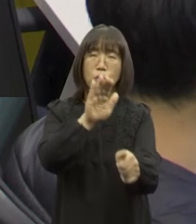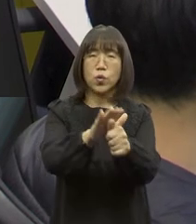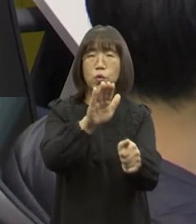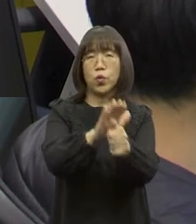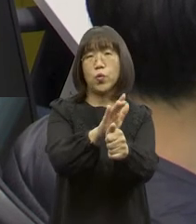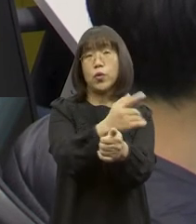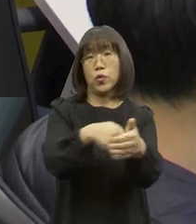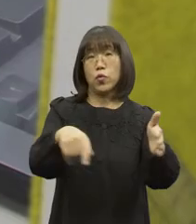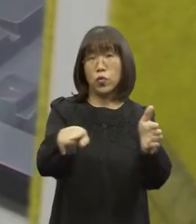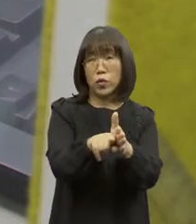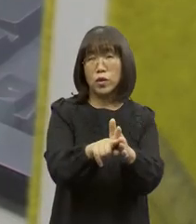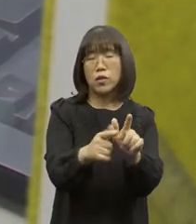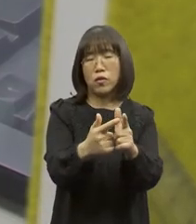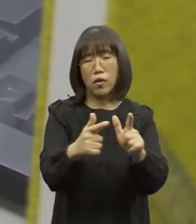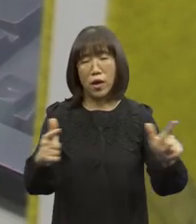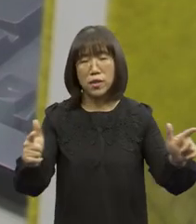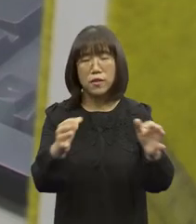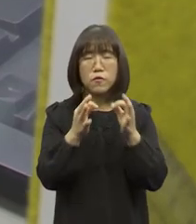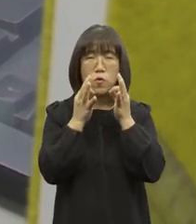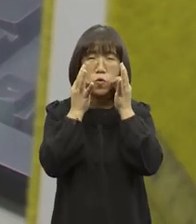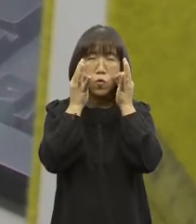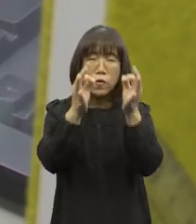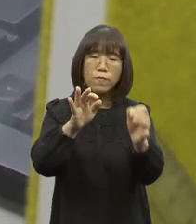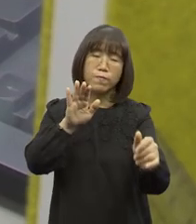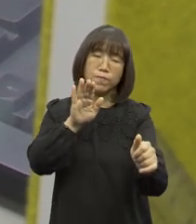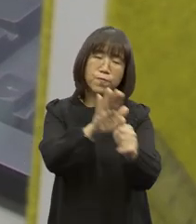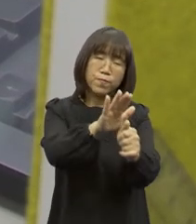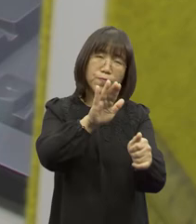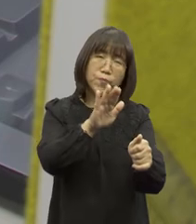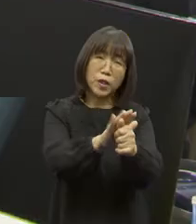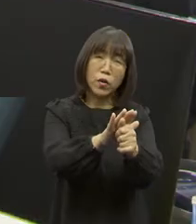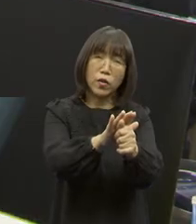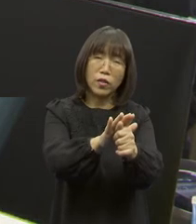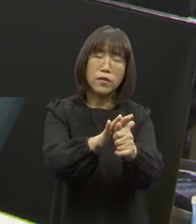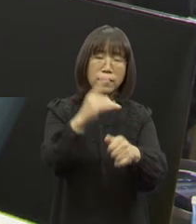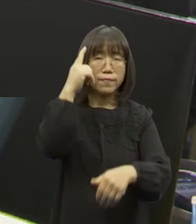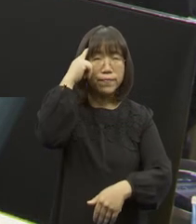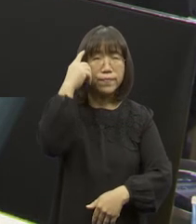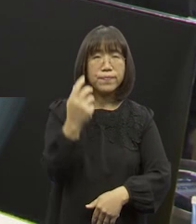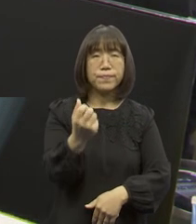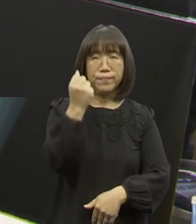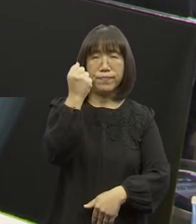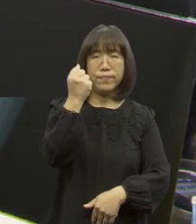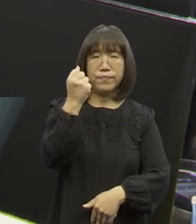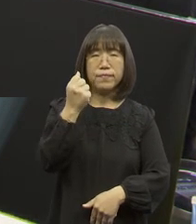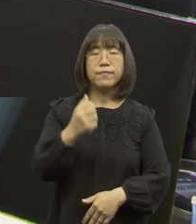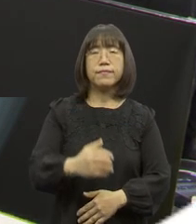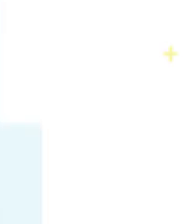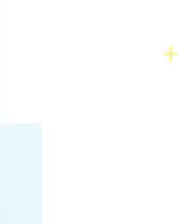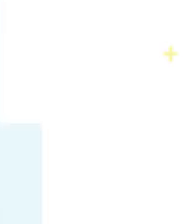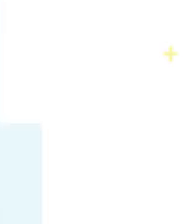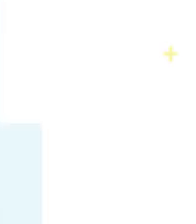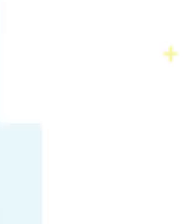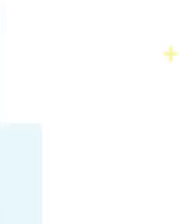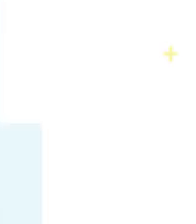건강한 성장을 돕는 기관으로 자리 잡을 때까지 최선을 다해 지원한다는 방침입니다